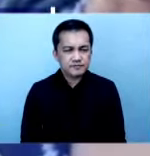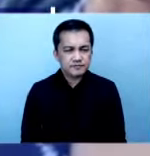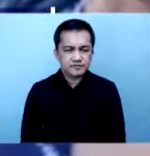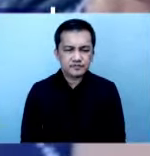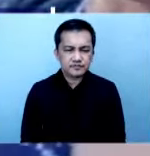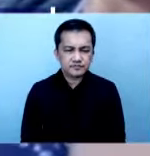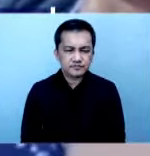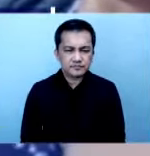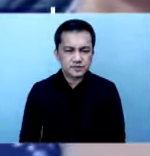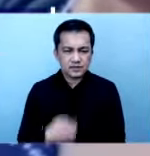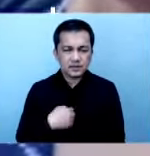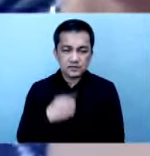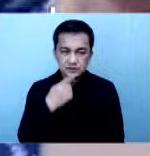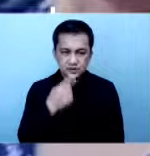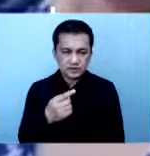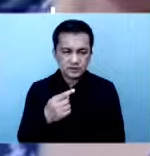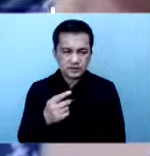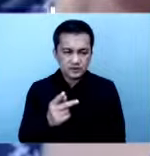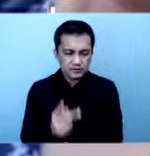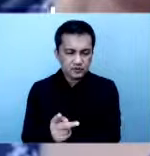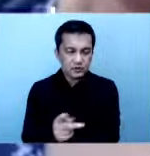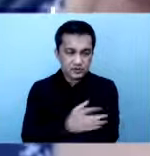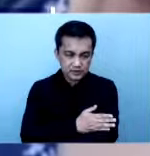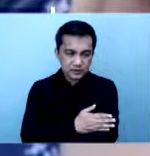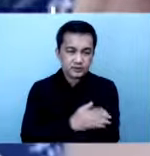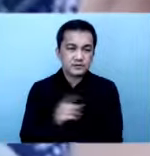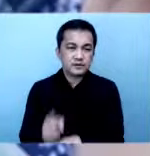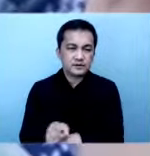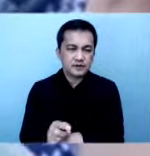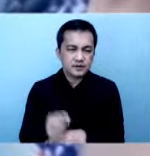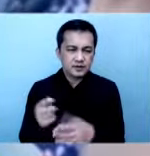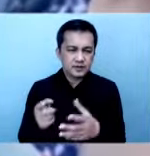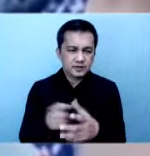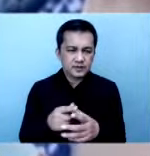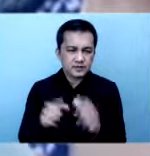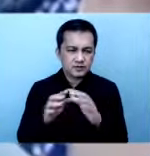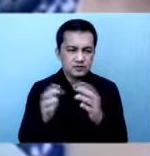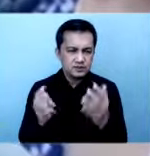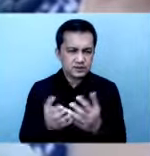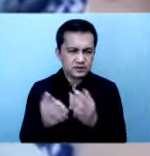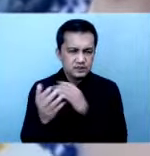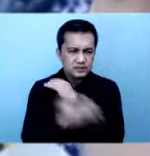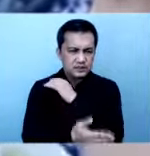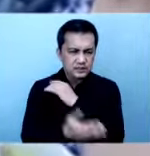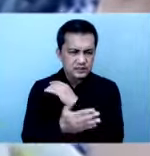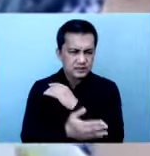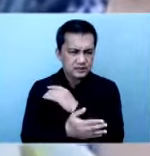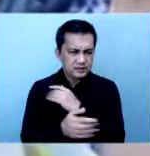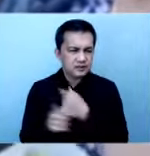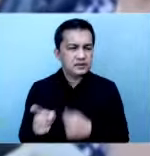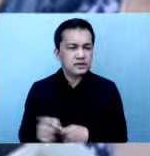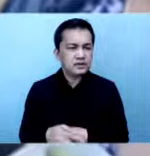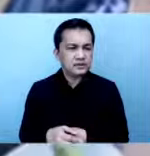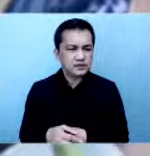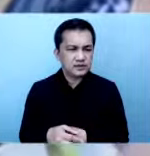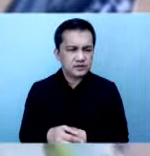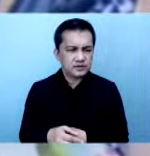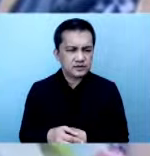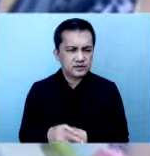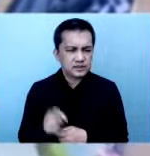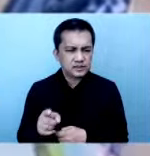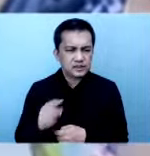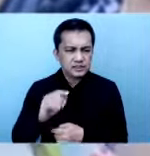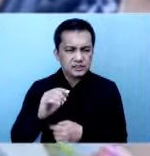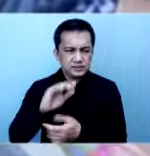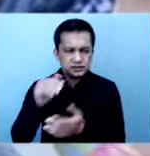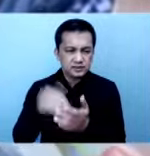say, progressive and in fact mga first world nga countries. Ang ilang seat of government is